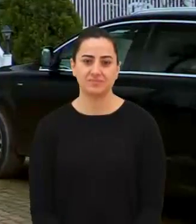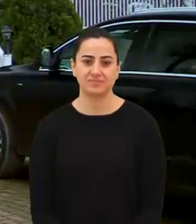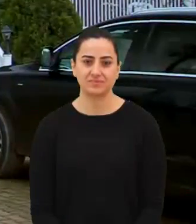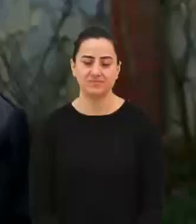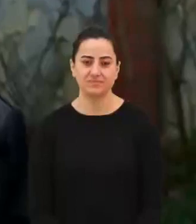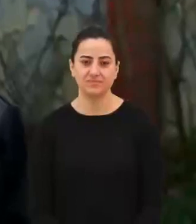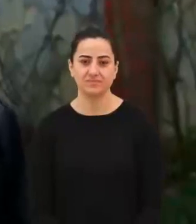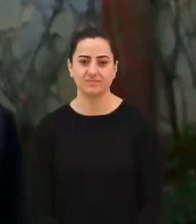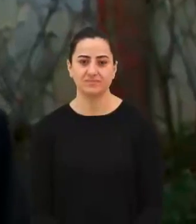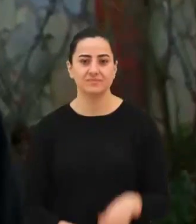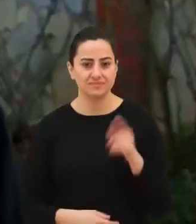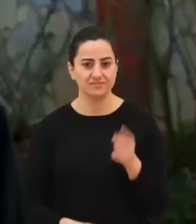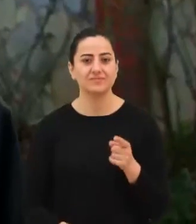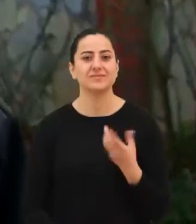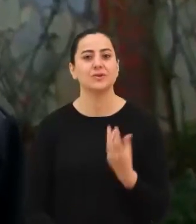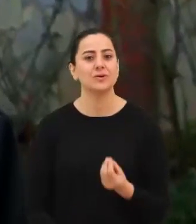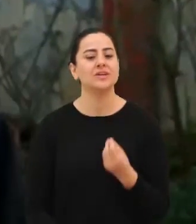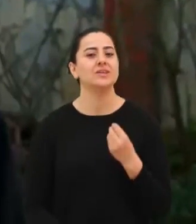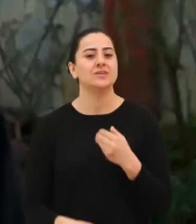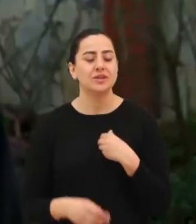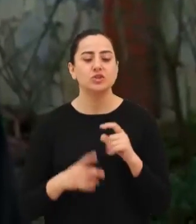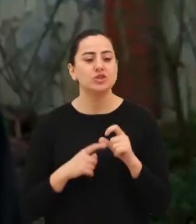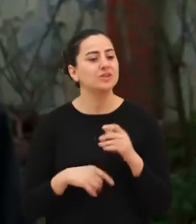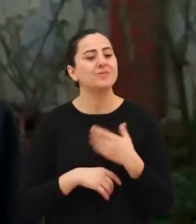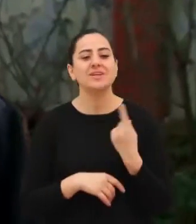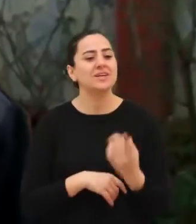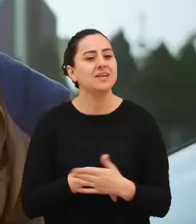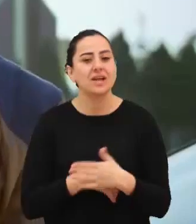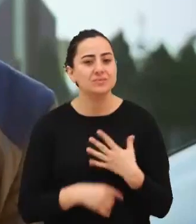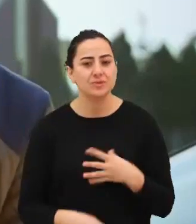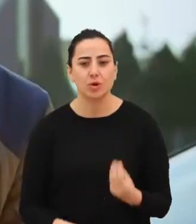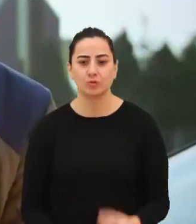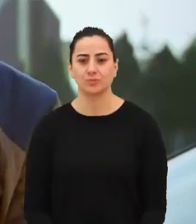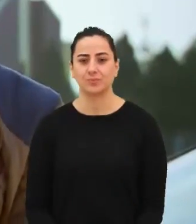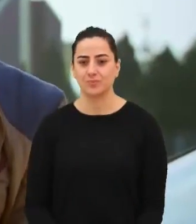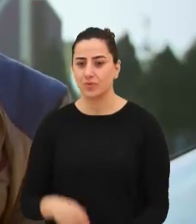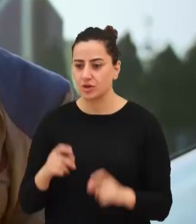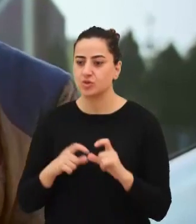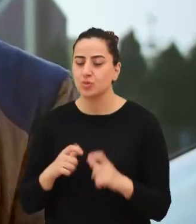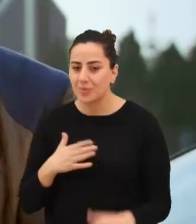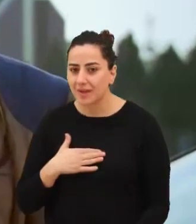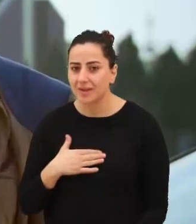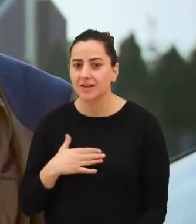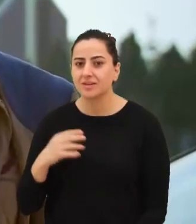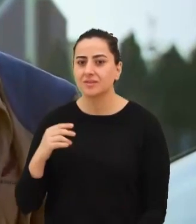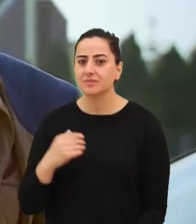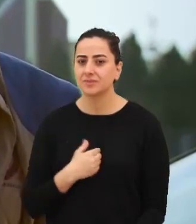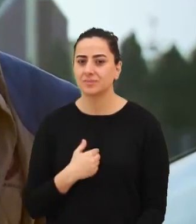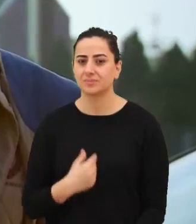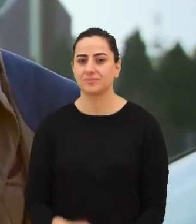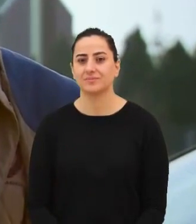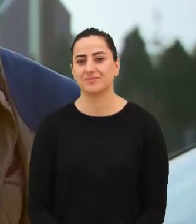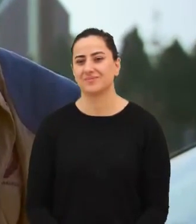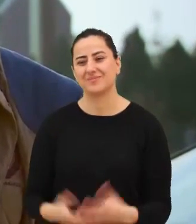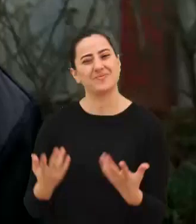Buyurun. Evet, sizin. İsmim Şükrü. Size nasıl yardımcı olabilirim? Şimdi, Şükrü Bey, benim şu...